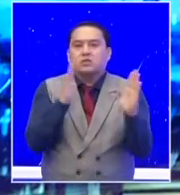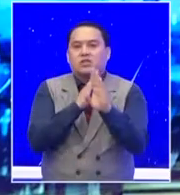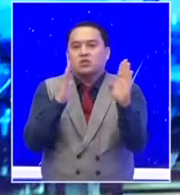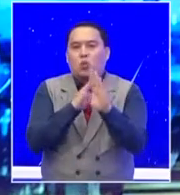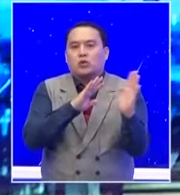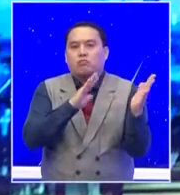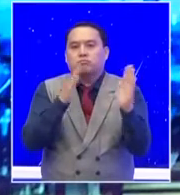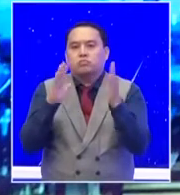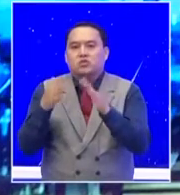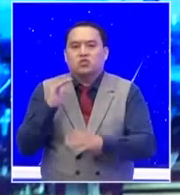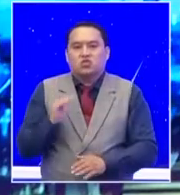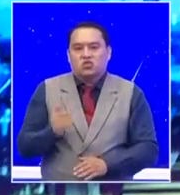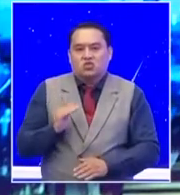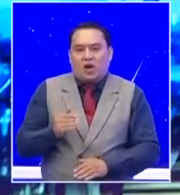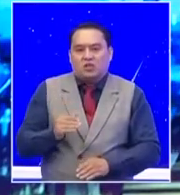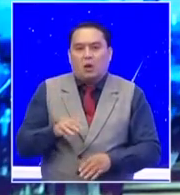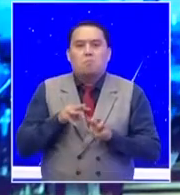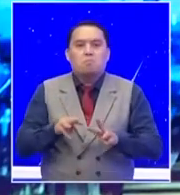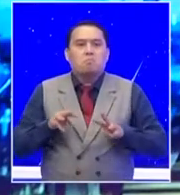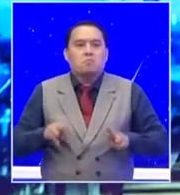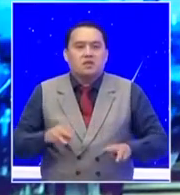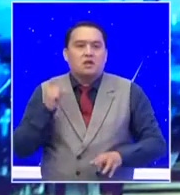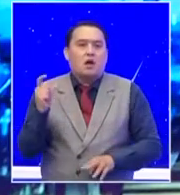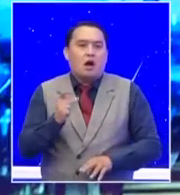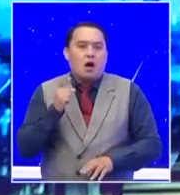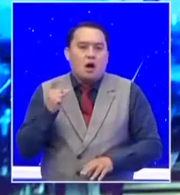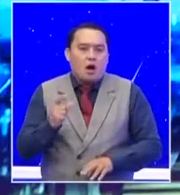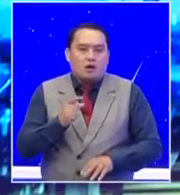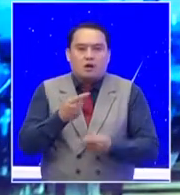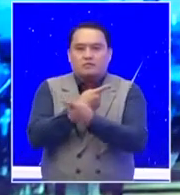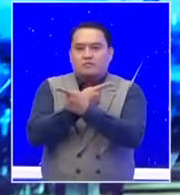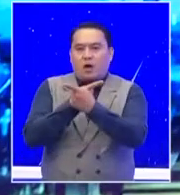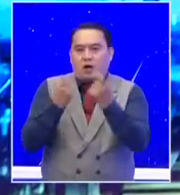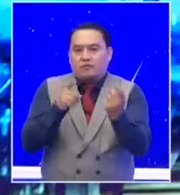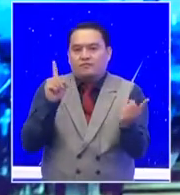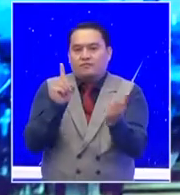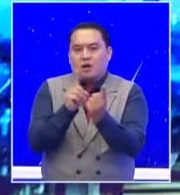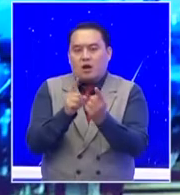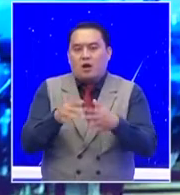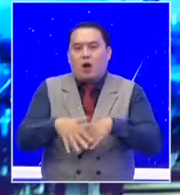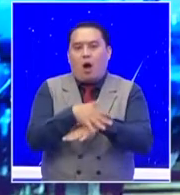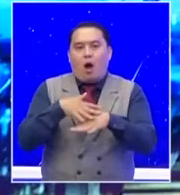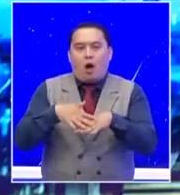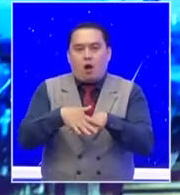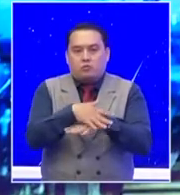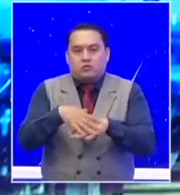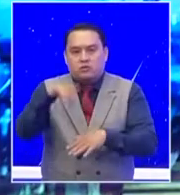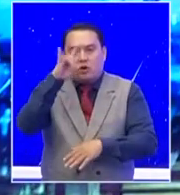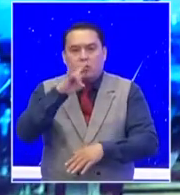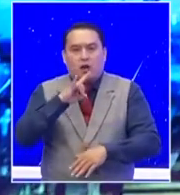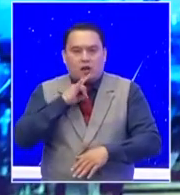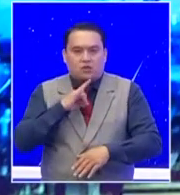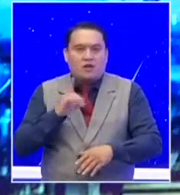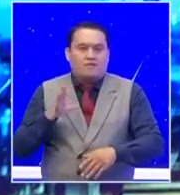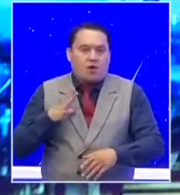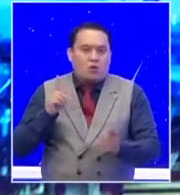природного парка в частные руки. Сегодня вице-министр экологии Ерлан Насамбаев встретился с общественными деятелями, в том